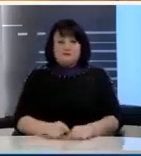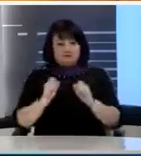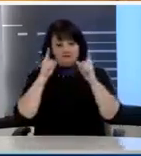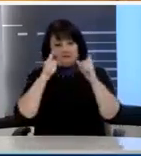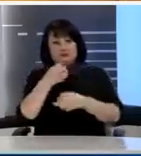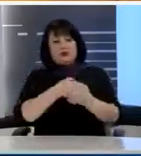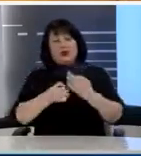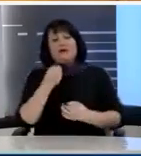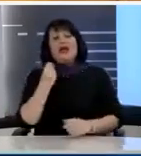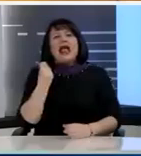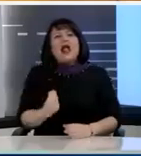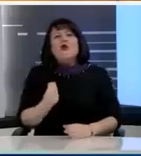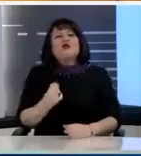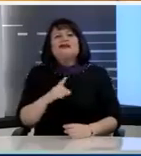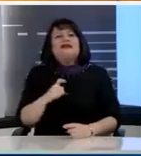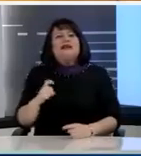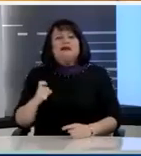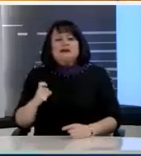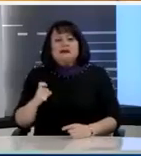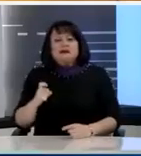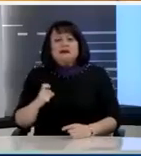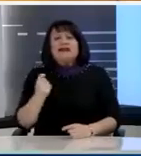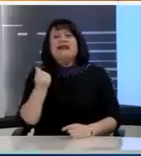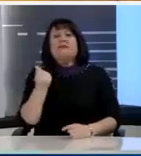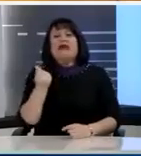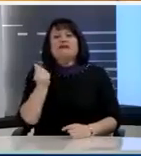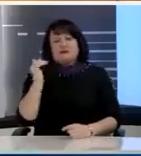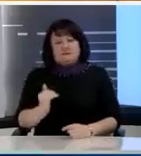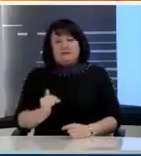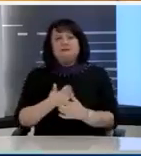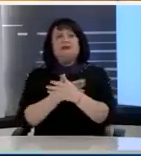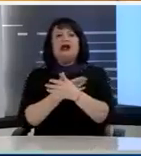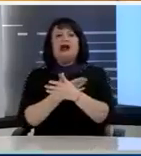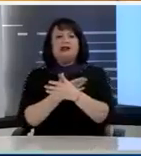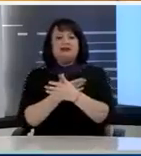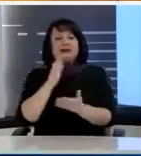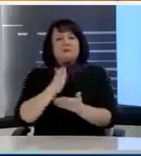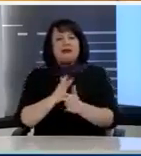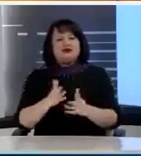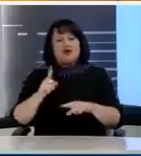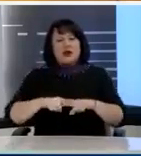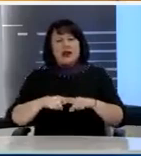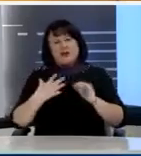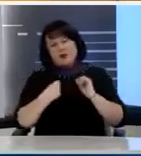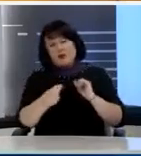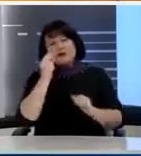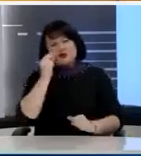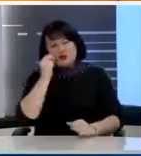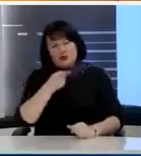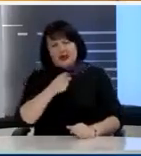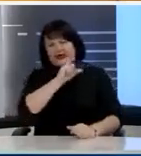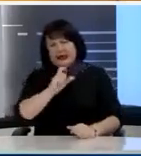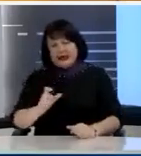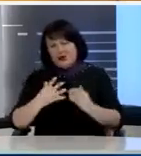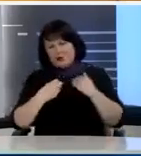άκουσα ότι το καλό ήταν ότι μείωσα τις τιμές, γιατί η Αλβανία παίρνει το μέσο όρο της Ελλάδας, των Σκοπίων και της